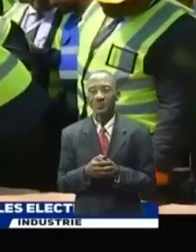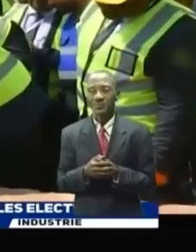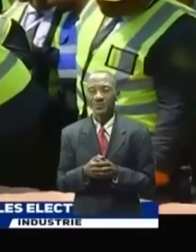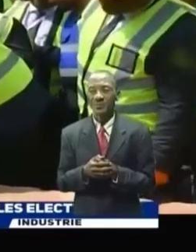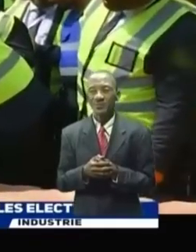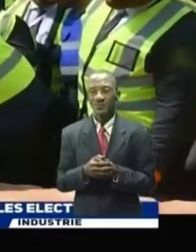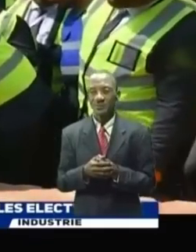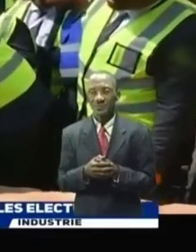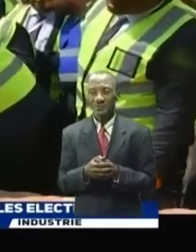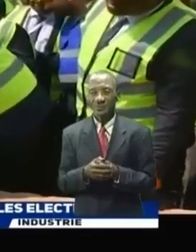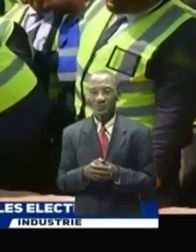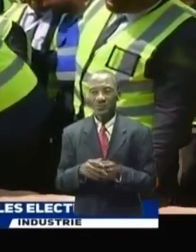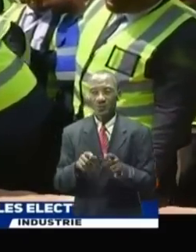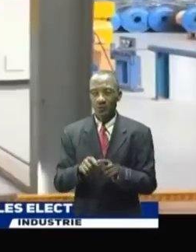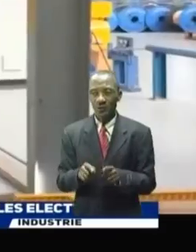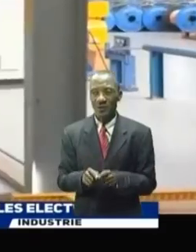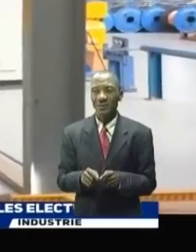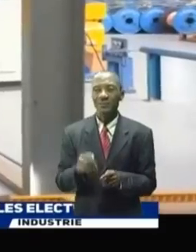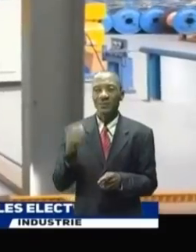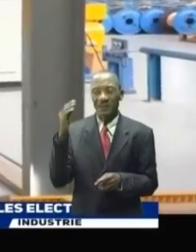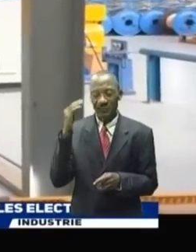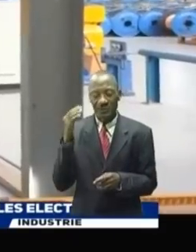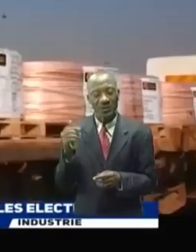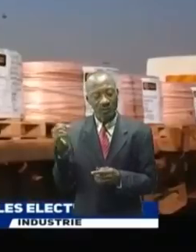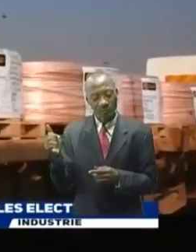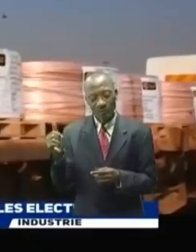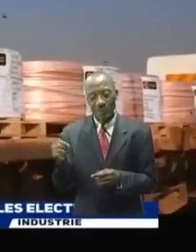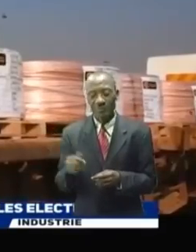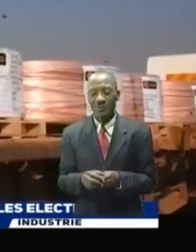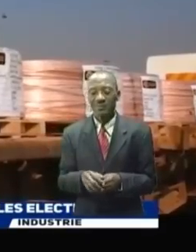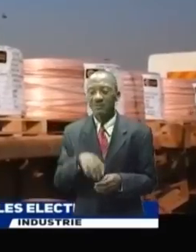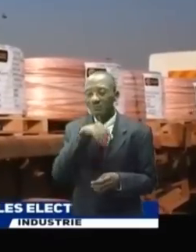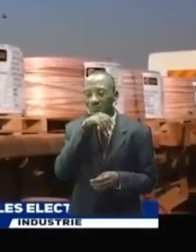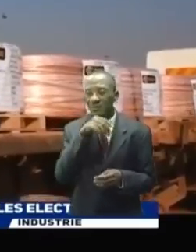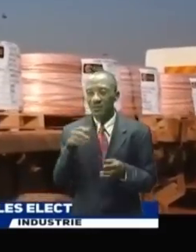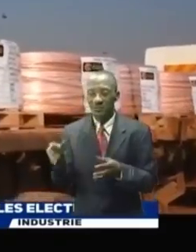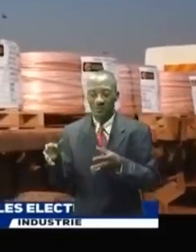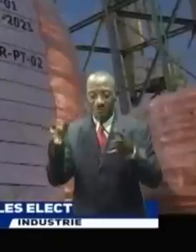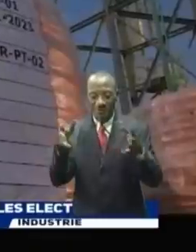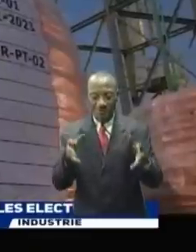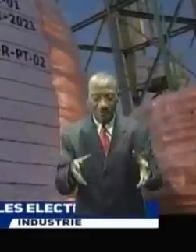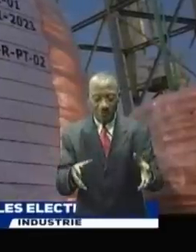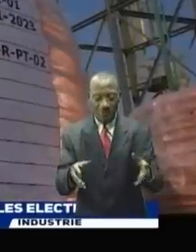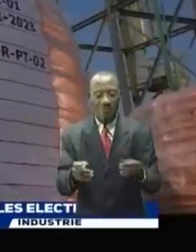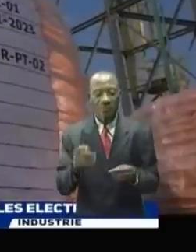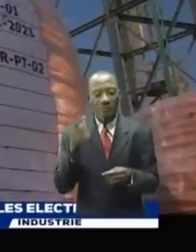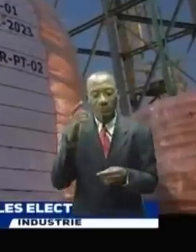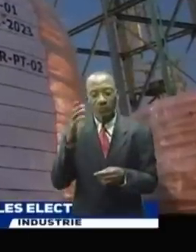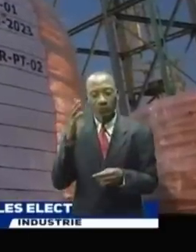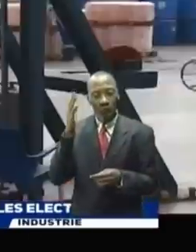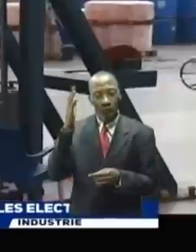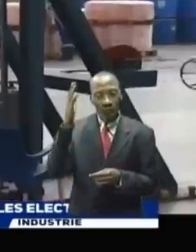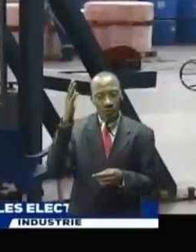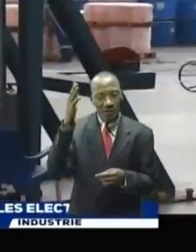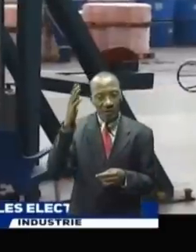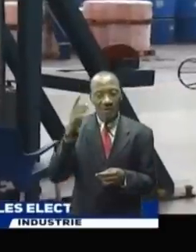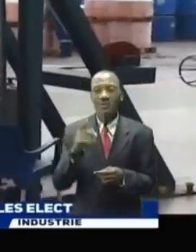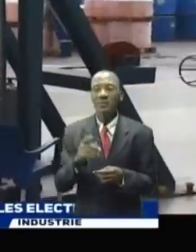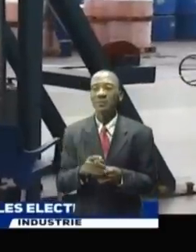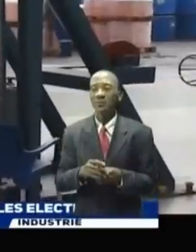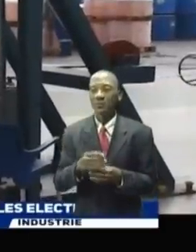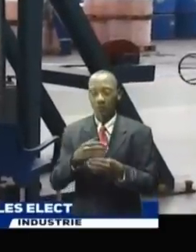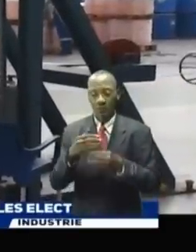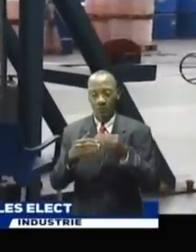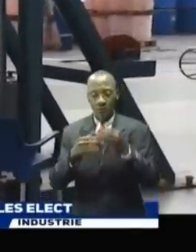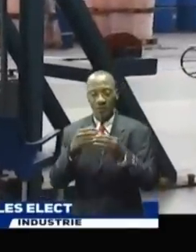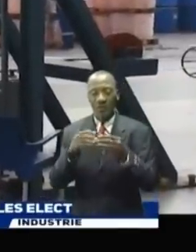lancés par le ministre de l'Industrie. Une journée pas du tout repos pour Julien Paloukou Kaunga qui a aussitôt procédé à l'inauguration